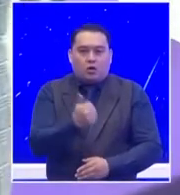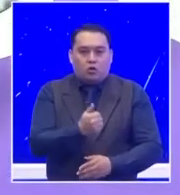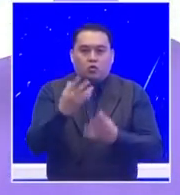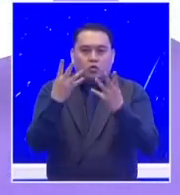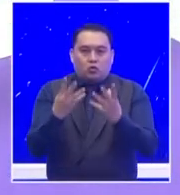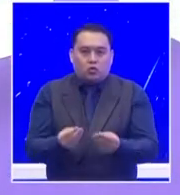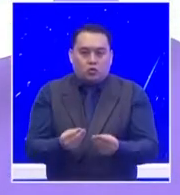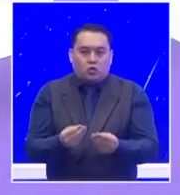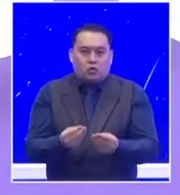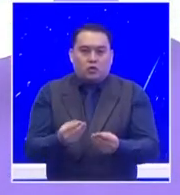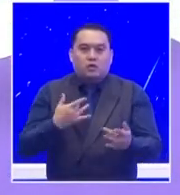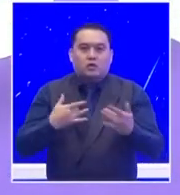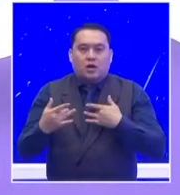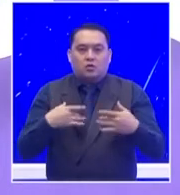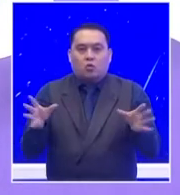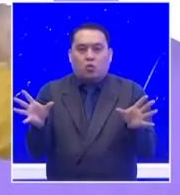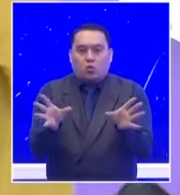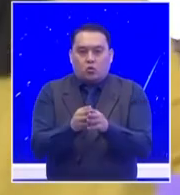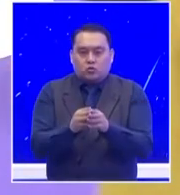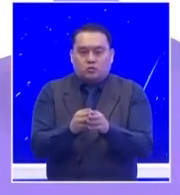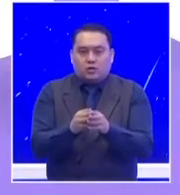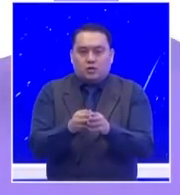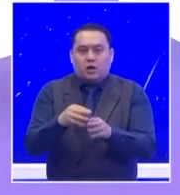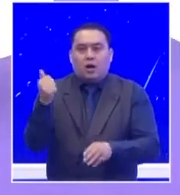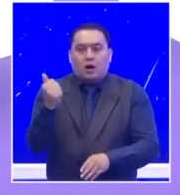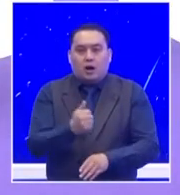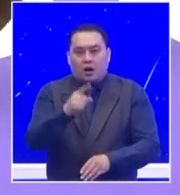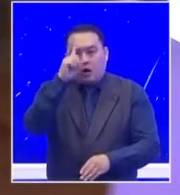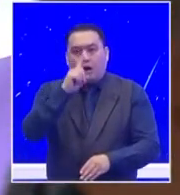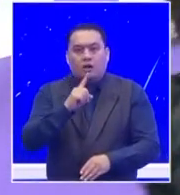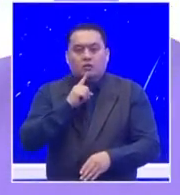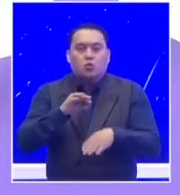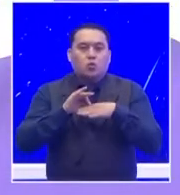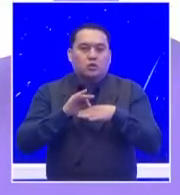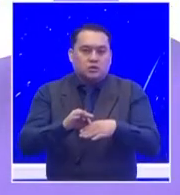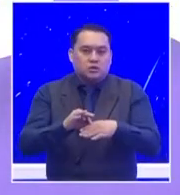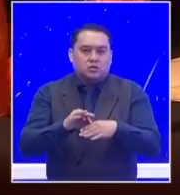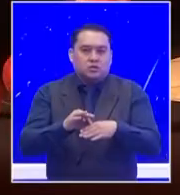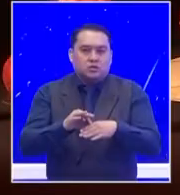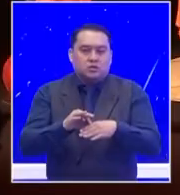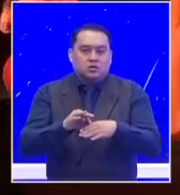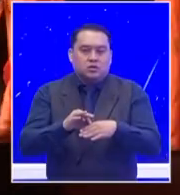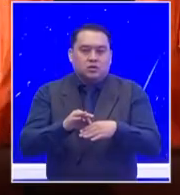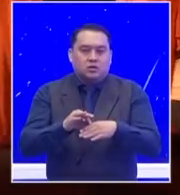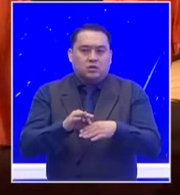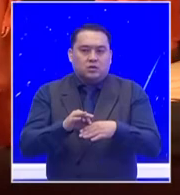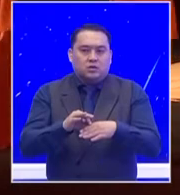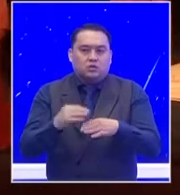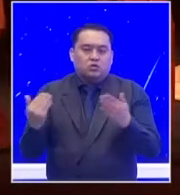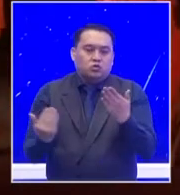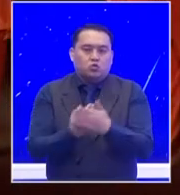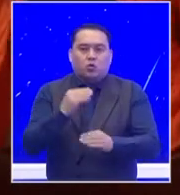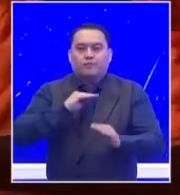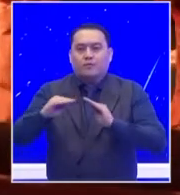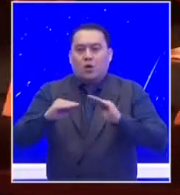бүкіл облысымыздың театрларымыз қосылып, Абай апталығын, Абай айын өткізсек деген сондай ойымыз бар. Жаңа қойылымға театр